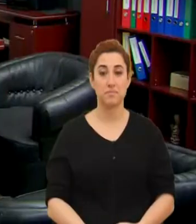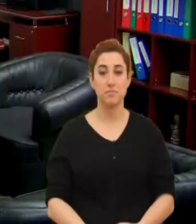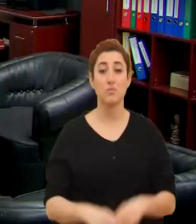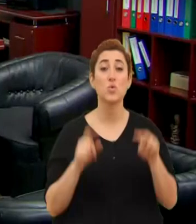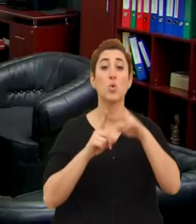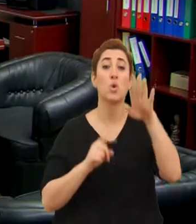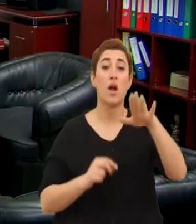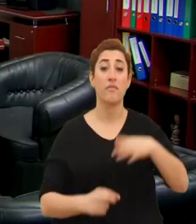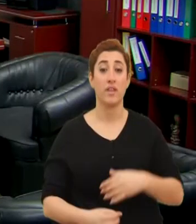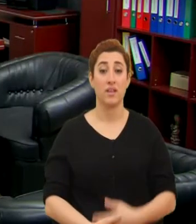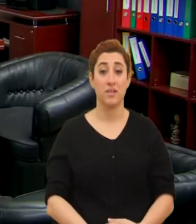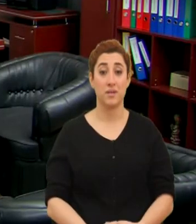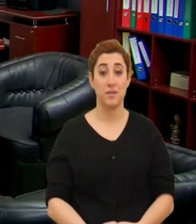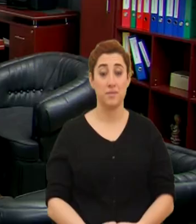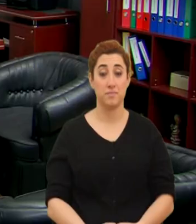Nurhan.